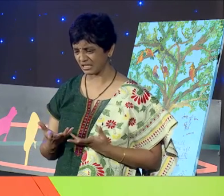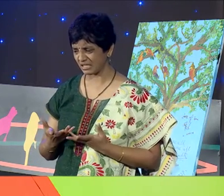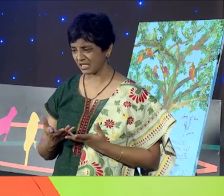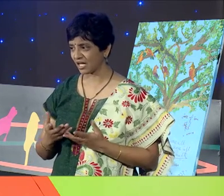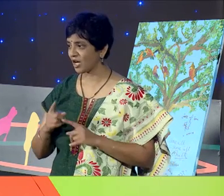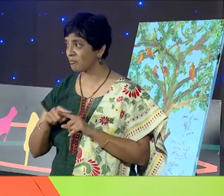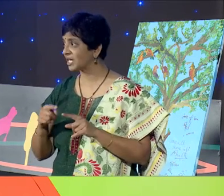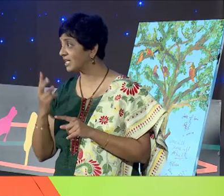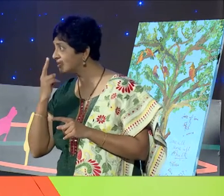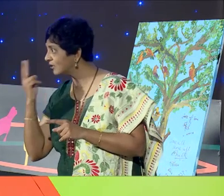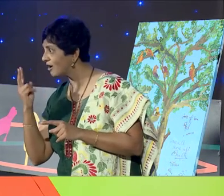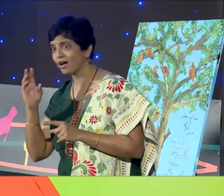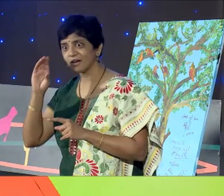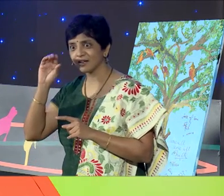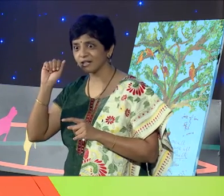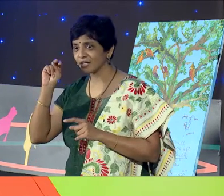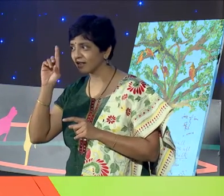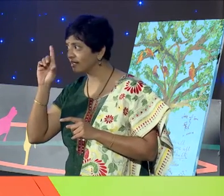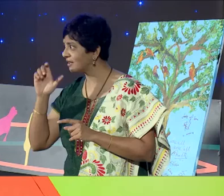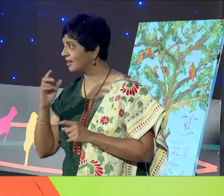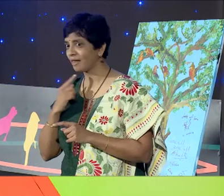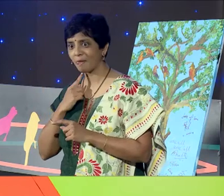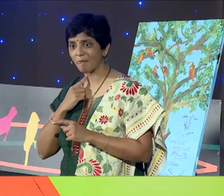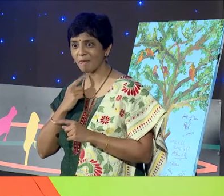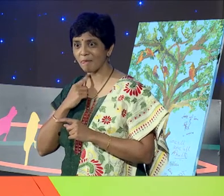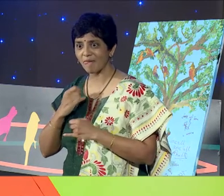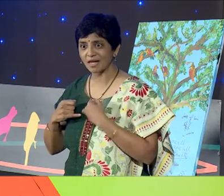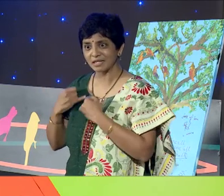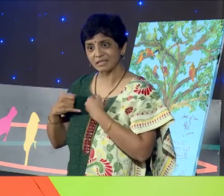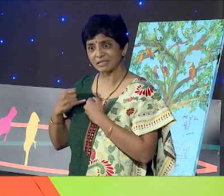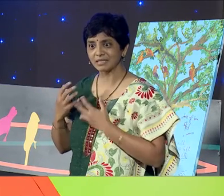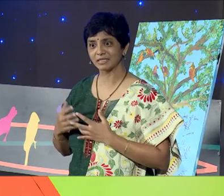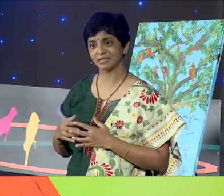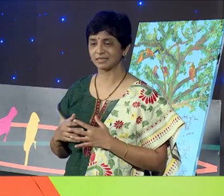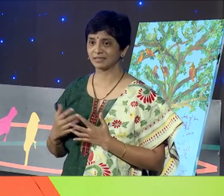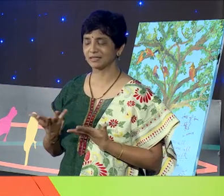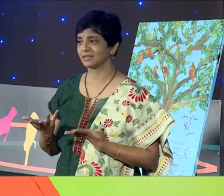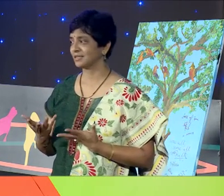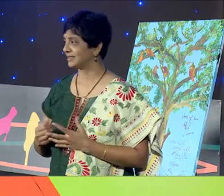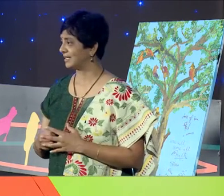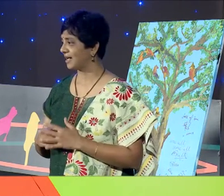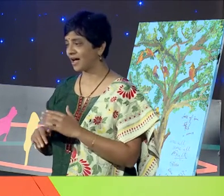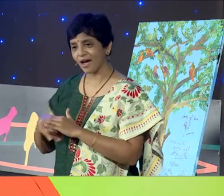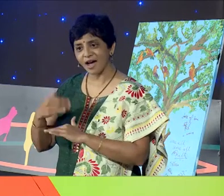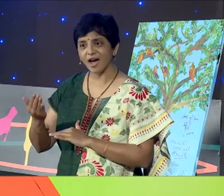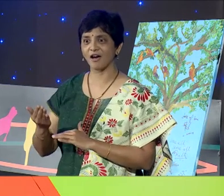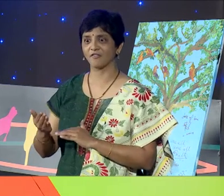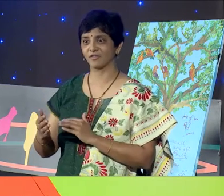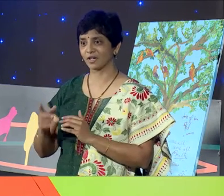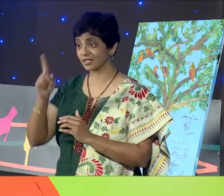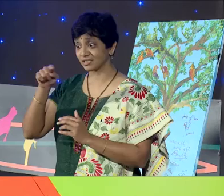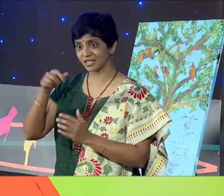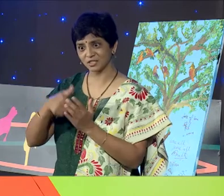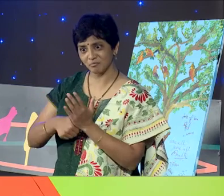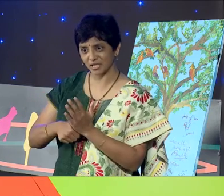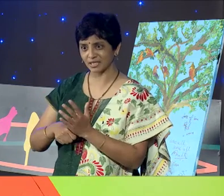जहाँ पे और बच्चों को कैंडल सिखाई जाती थी। और बाद में मैंने थोड़ा आउट ऑफ द वे जाके काम करना शुरू किया। 6 महीने के बाद मैं आधा आधा जब